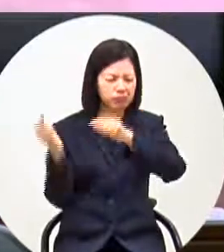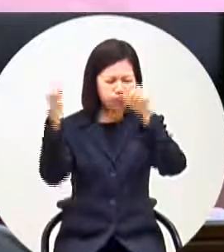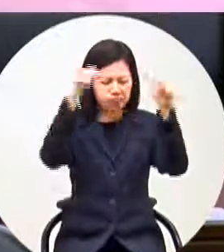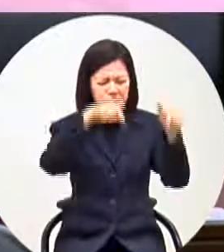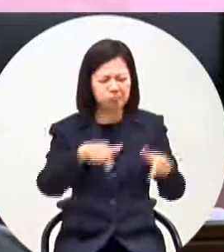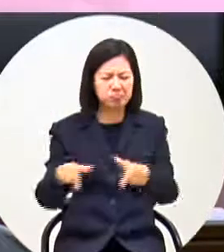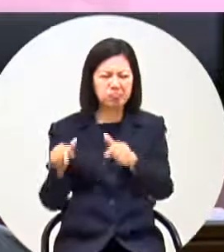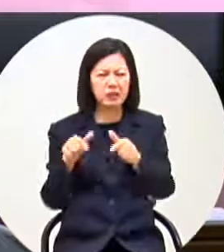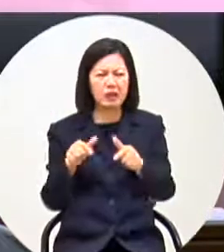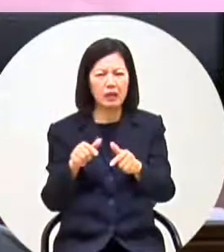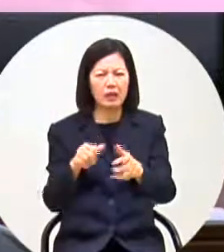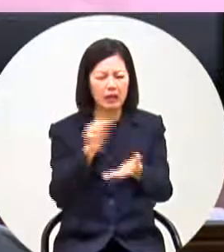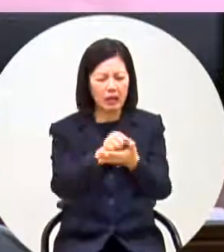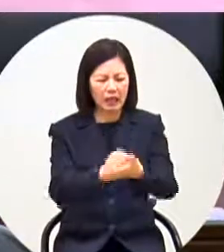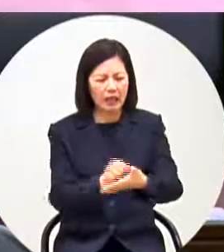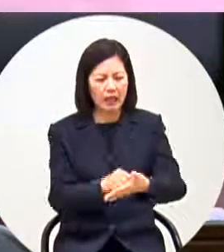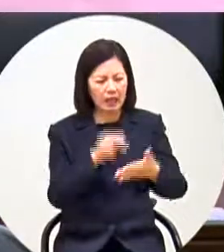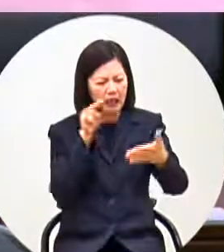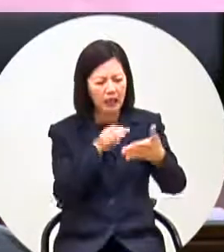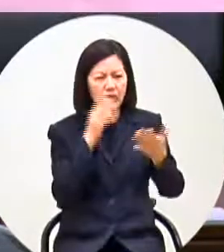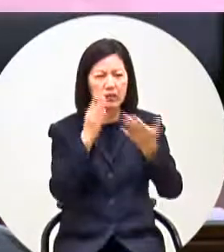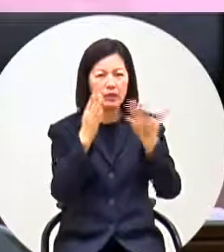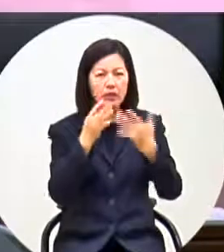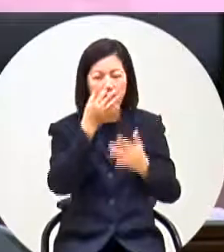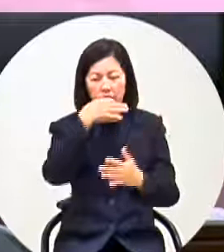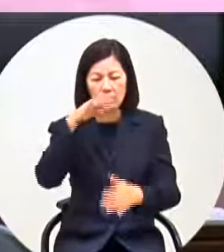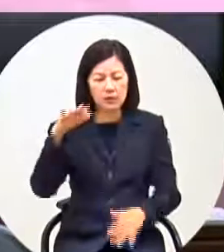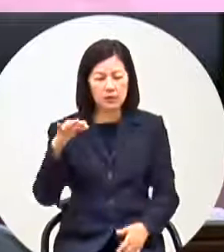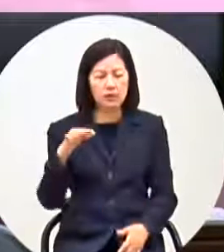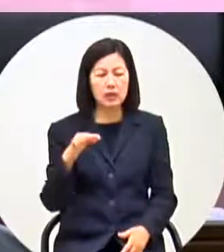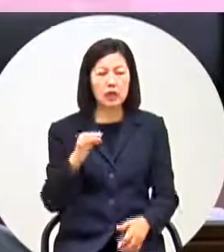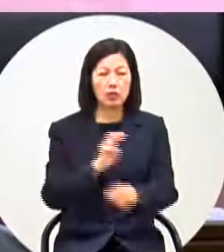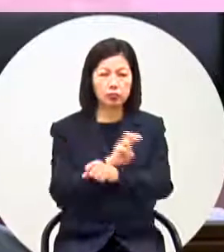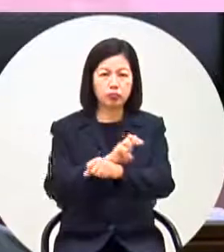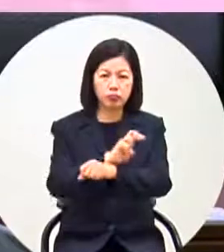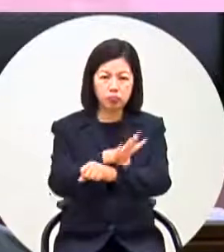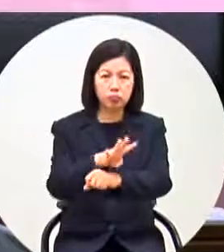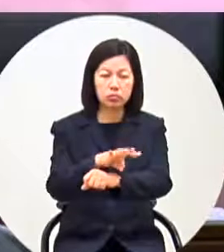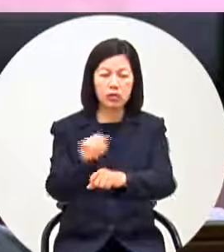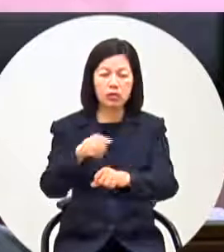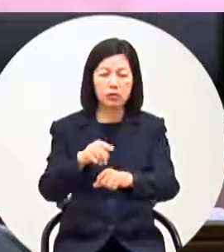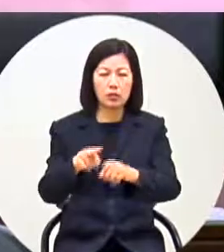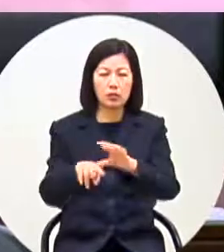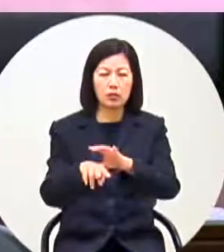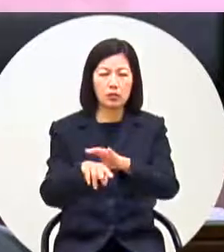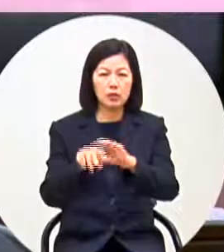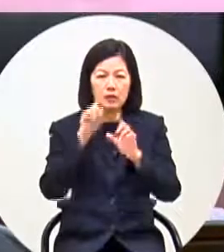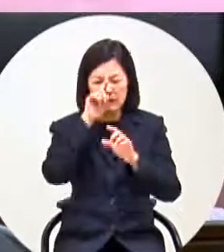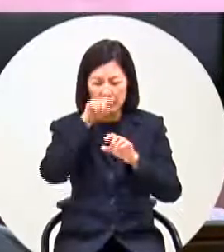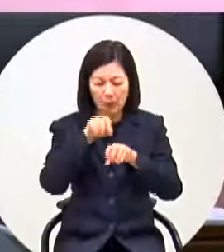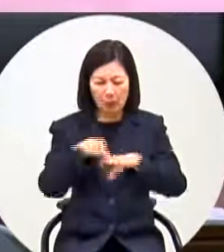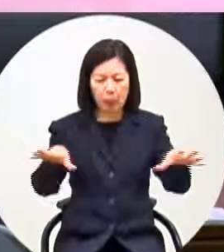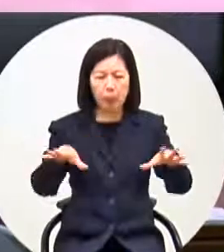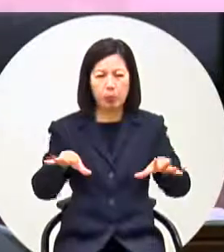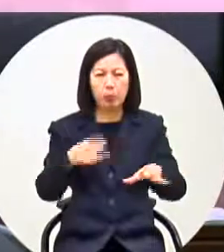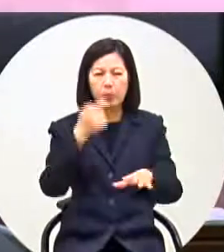区24小时几乎都是空污最严重的。吼，哎，但恭喜洪山也算是高雄